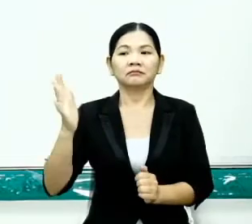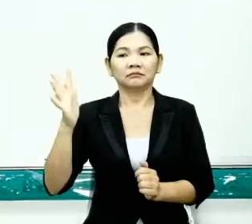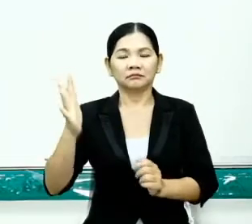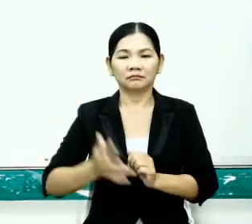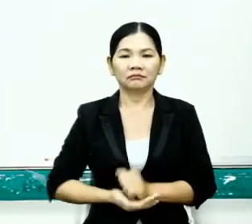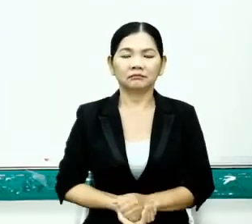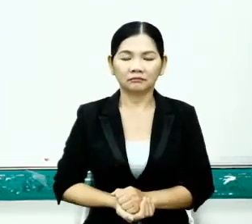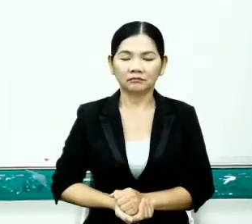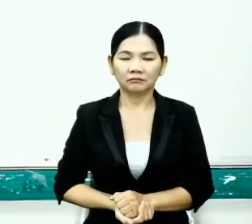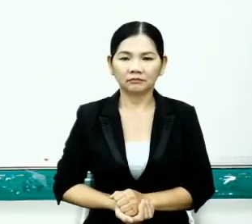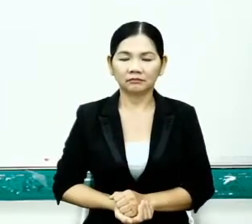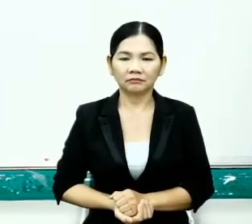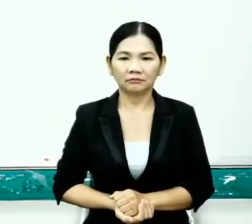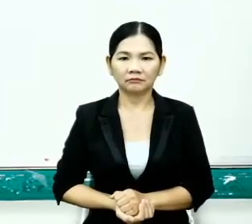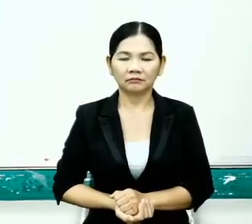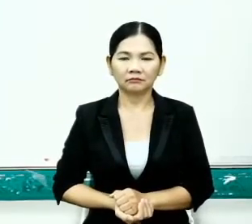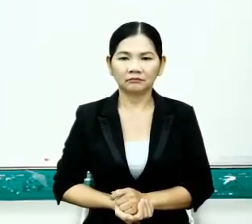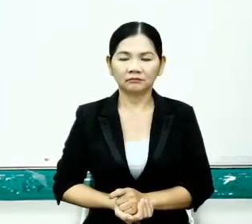ខួរ